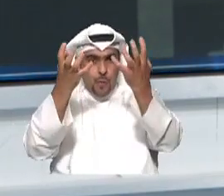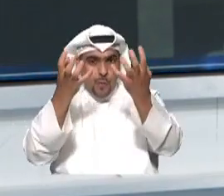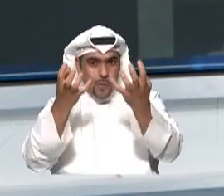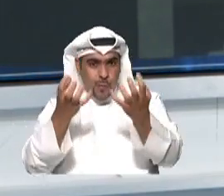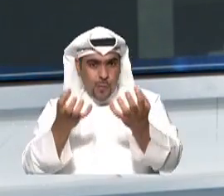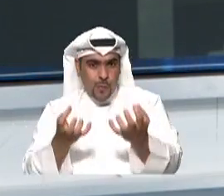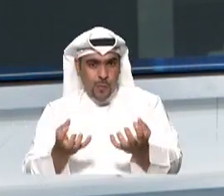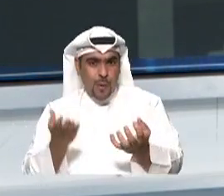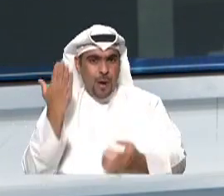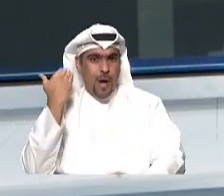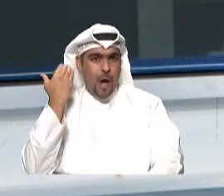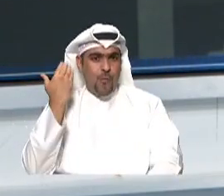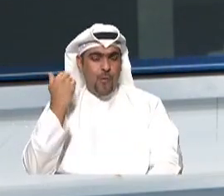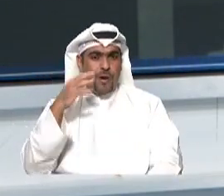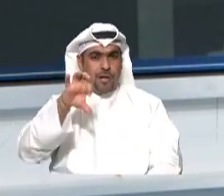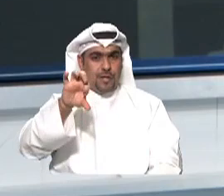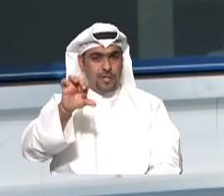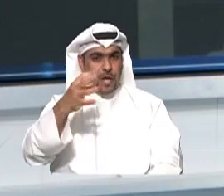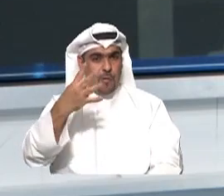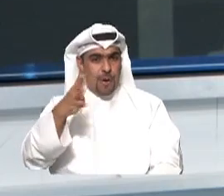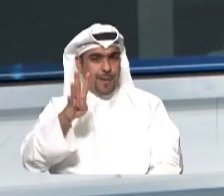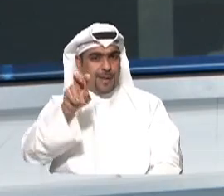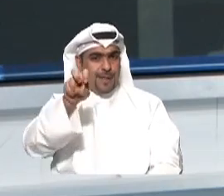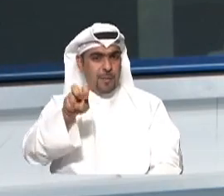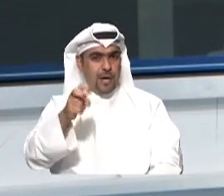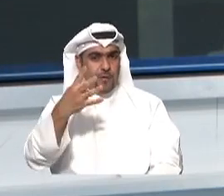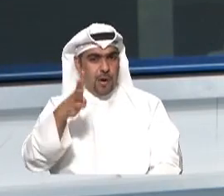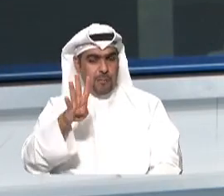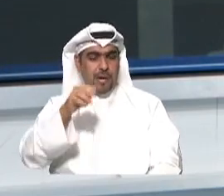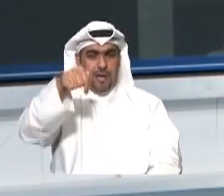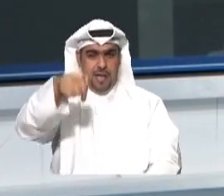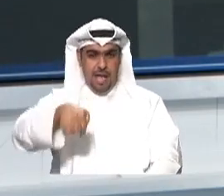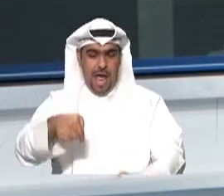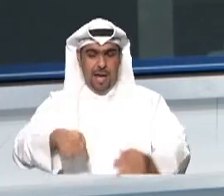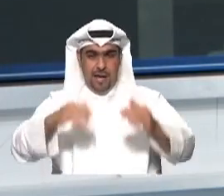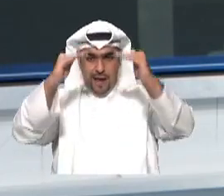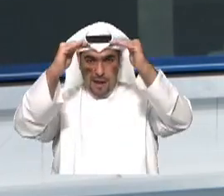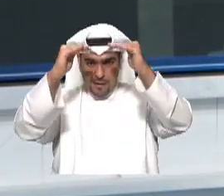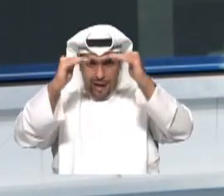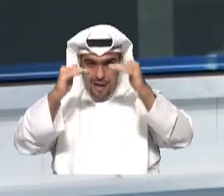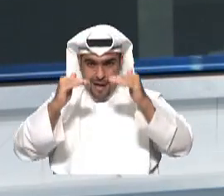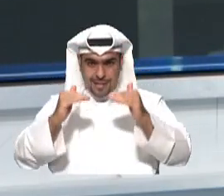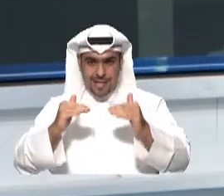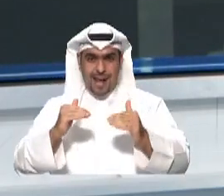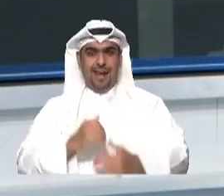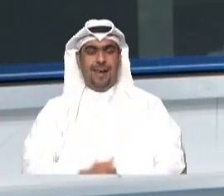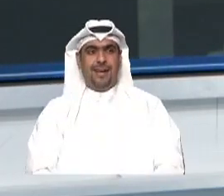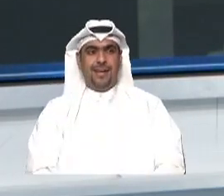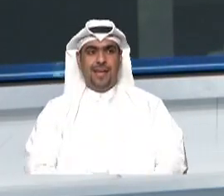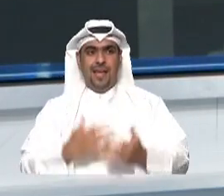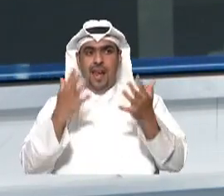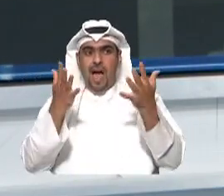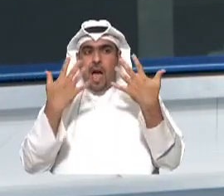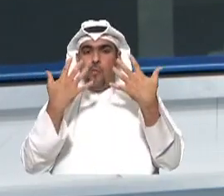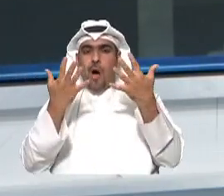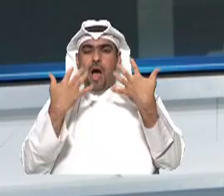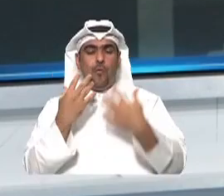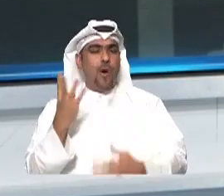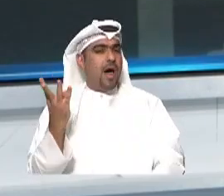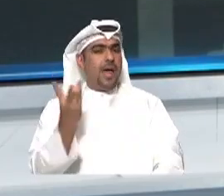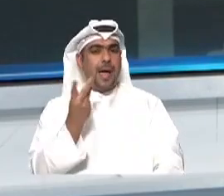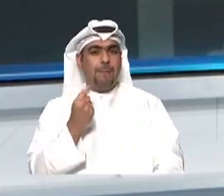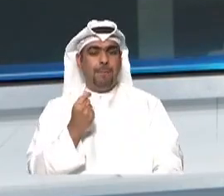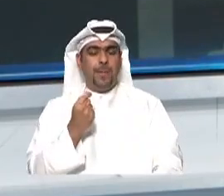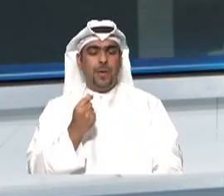إلى 41 درجة مئوية، واستمرار الرياح الشمالية الغربية خفيفة إلى معتدل السرعة، ولكن مع بداية الأسبوع